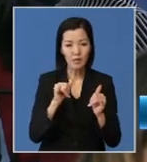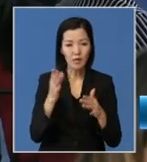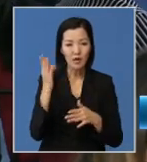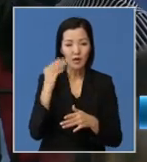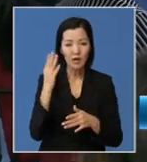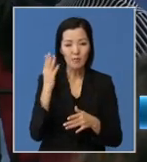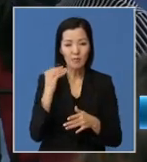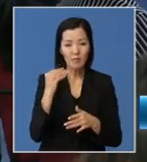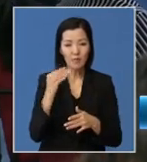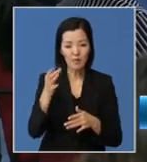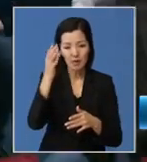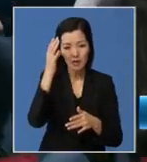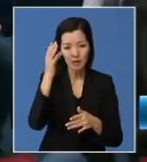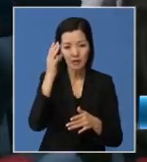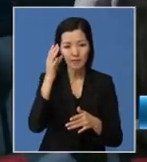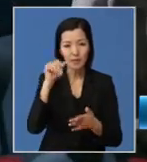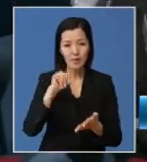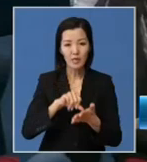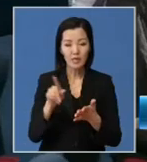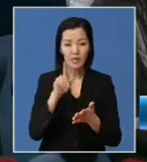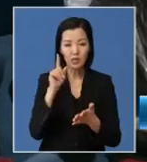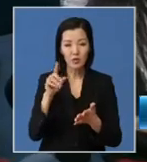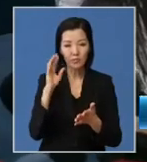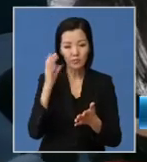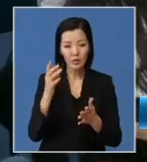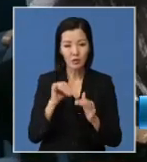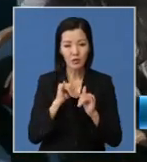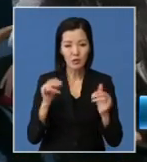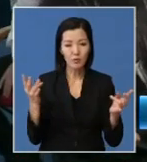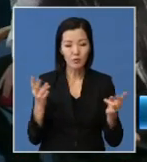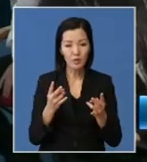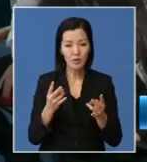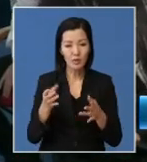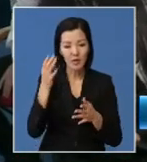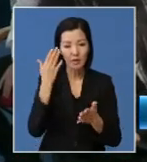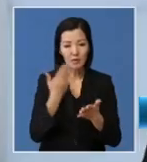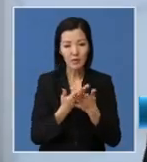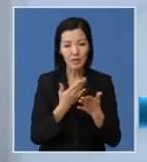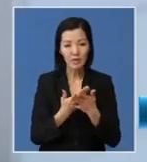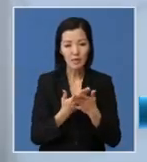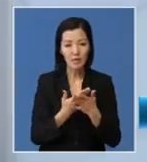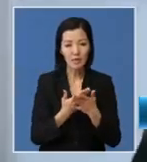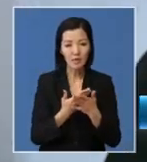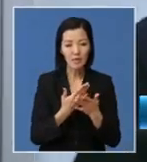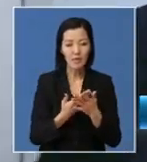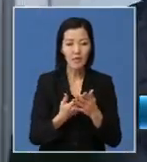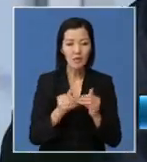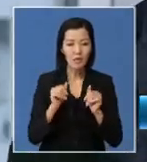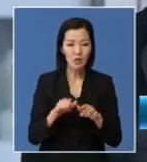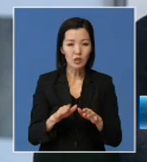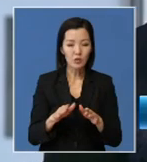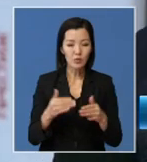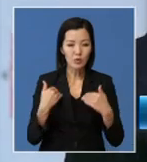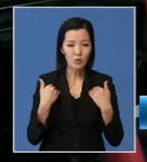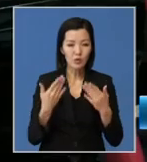алматылық белгілі ғалым қатысушыларға жасөспірімдер психологиясын дамытуға кеңес берді. Ғылымда дәлелденген әдіс-тәсілдер арқылы мәселені шешу жолдарын да